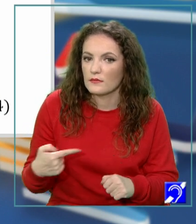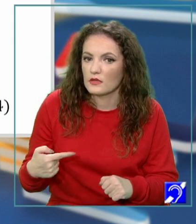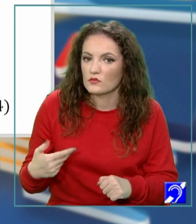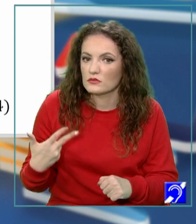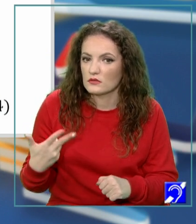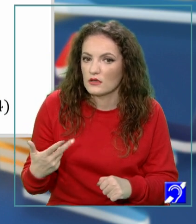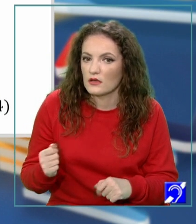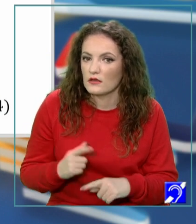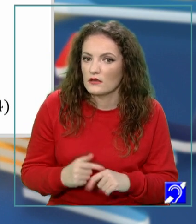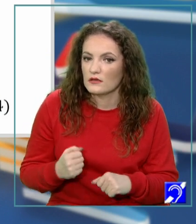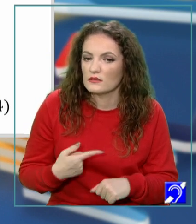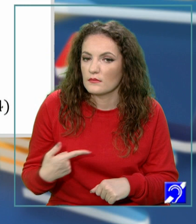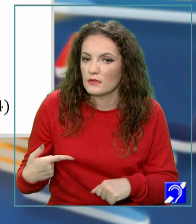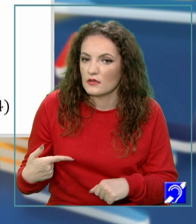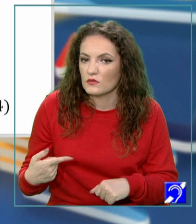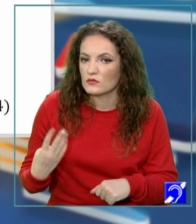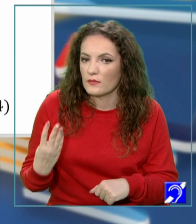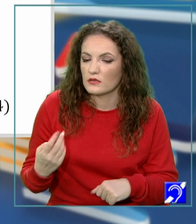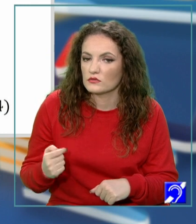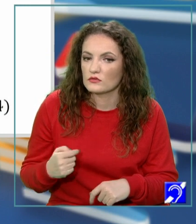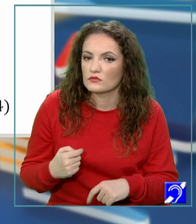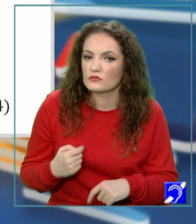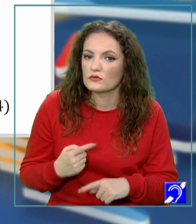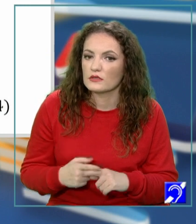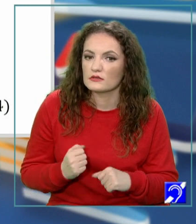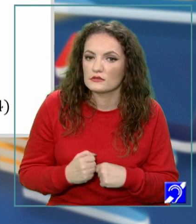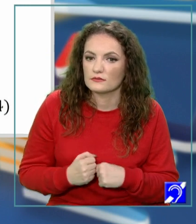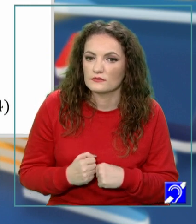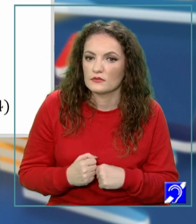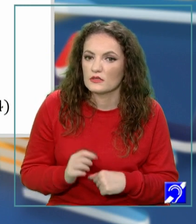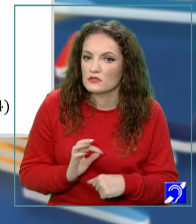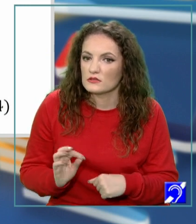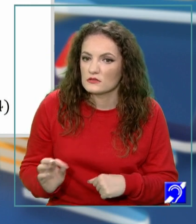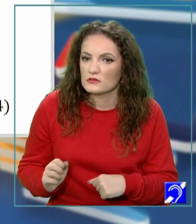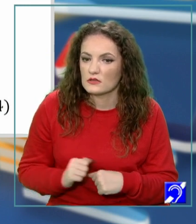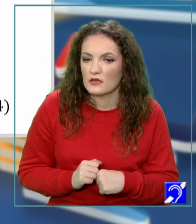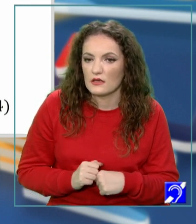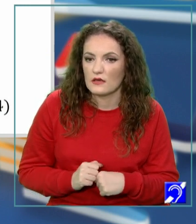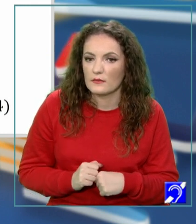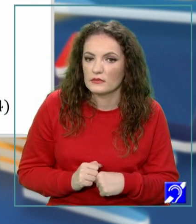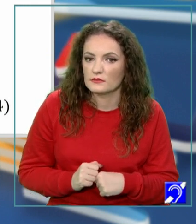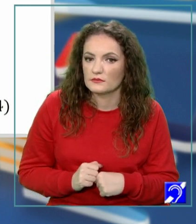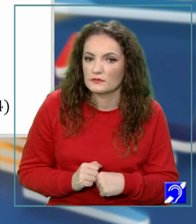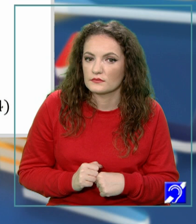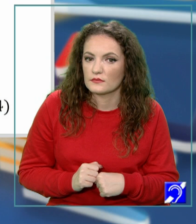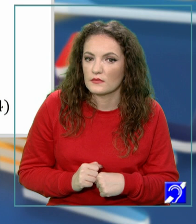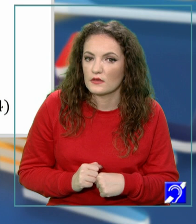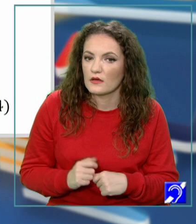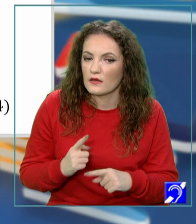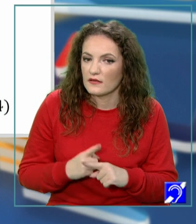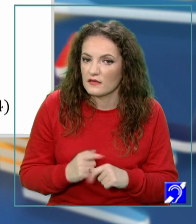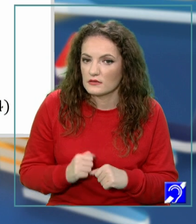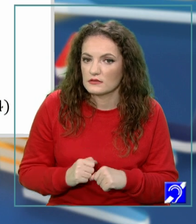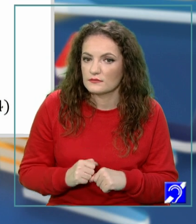și acesta se poate scrie x pătrat minus 3x minus 4x plus 12. Între primii doi termeni voi da pe x factor